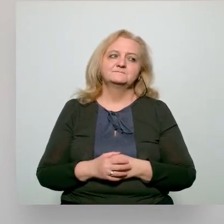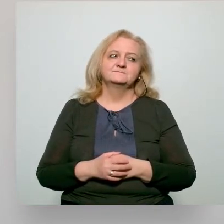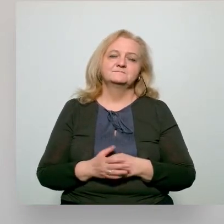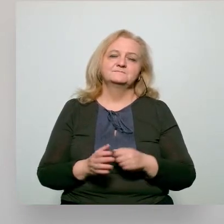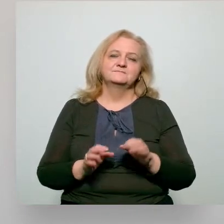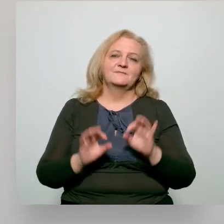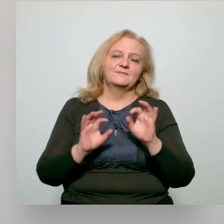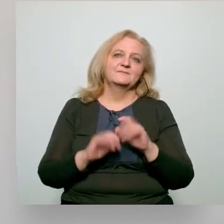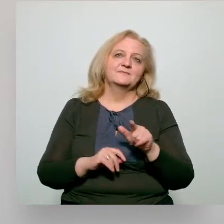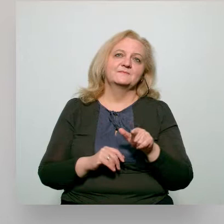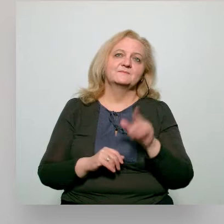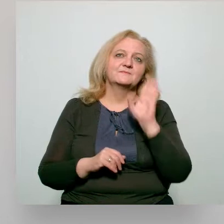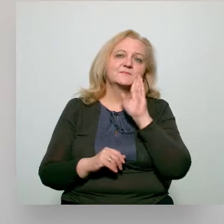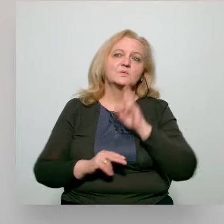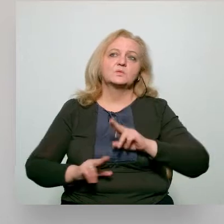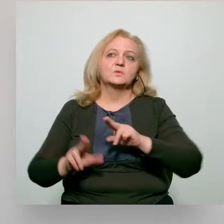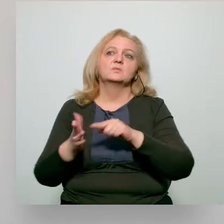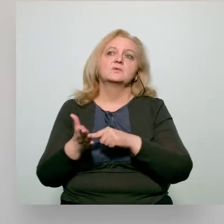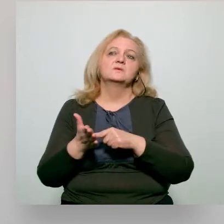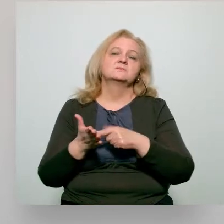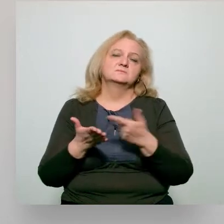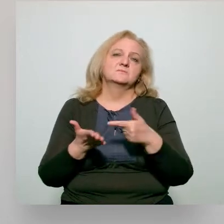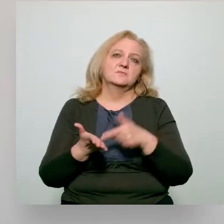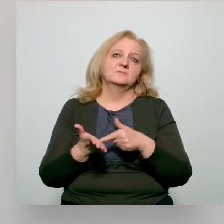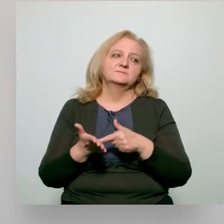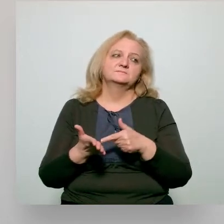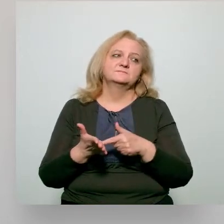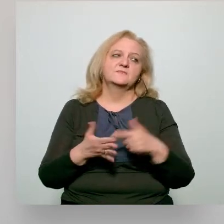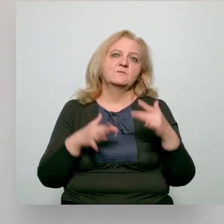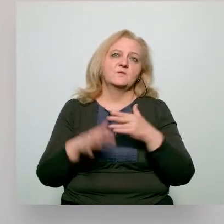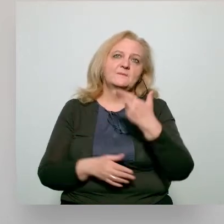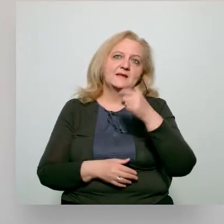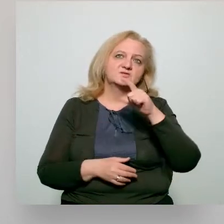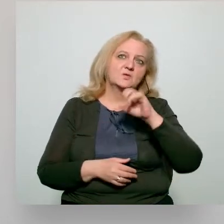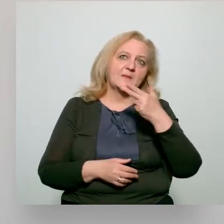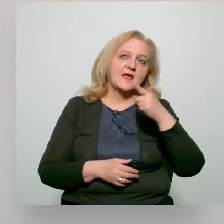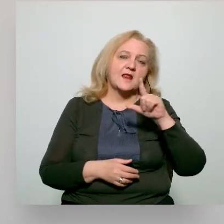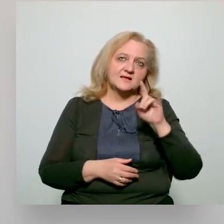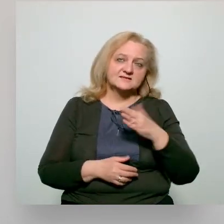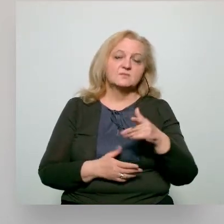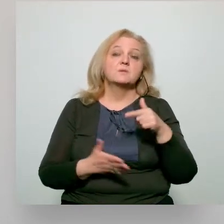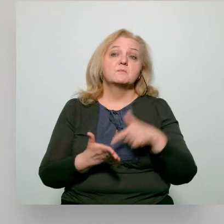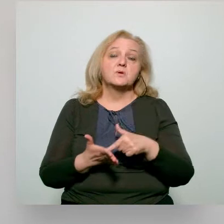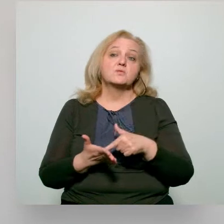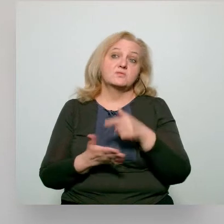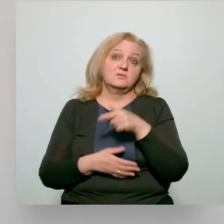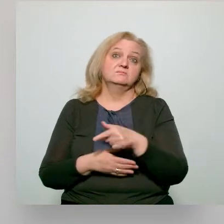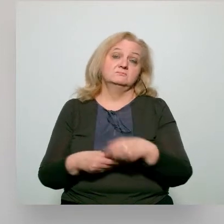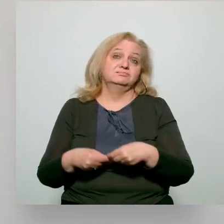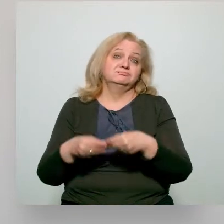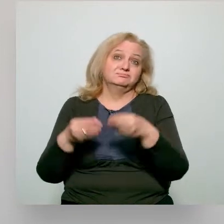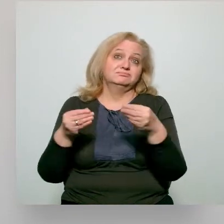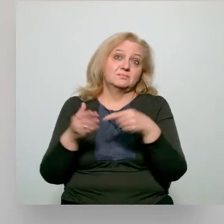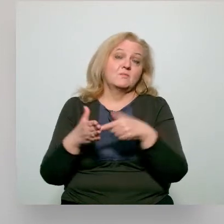unarodowującego przez wpływ tego nacjonalizmu oczywiście kształtowała się i możemy mówić